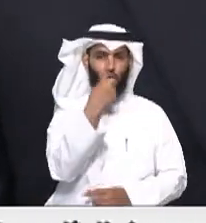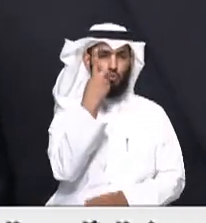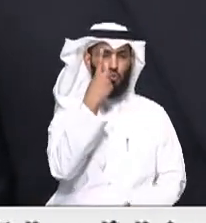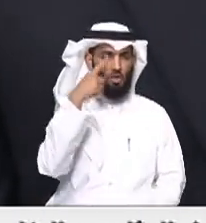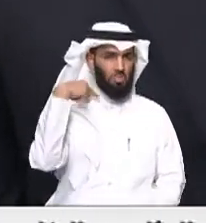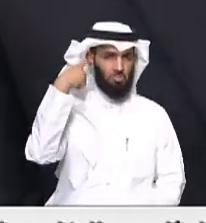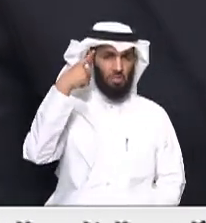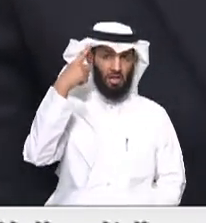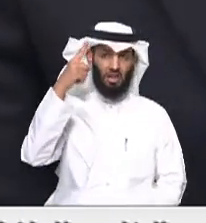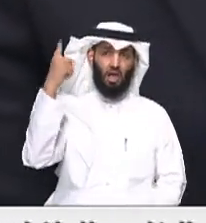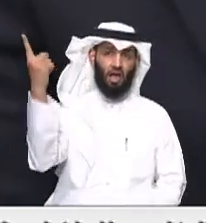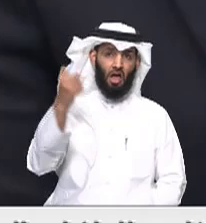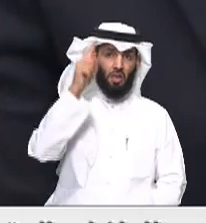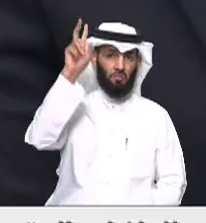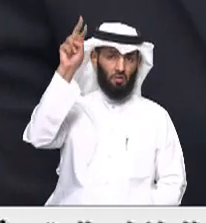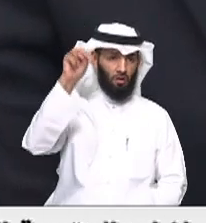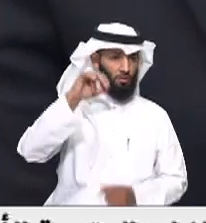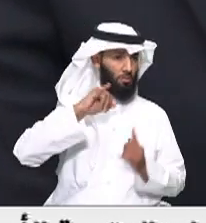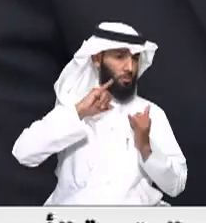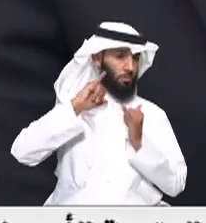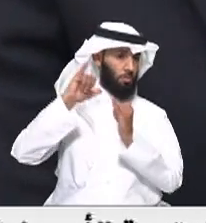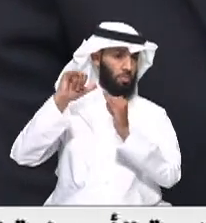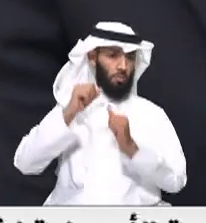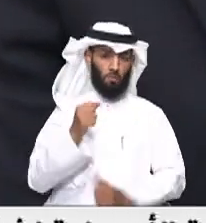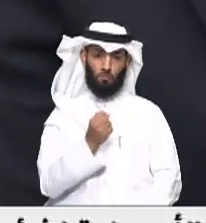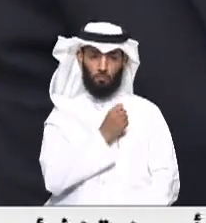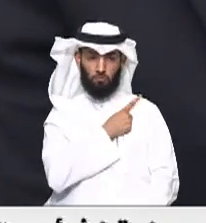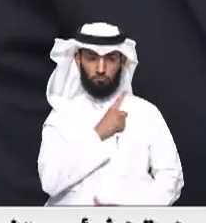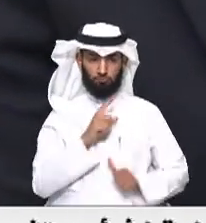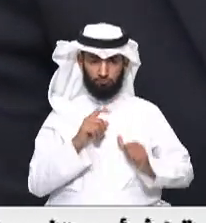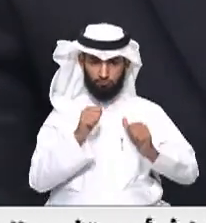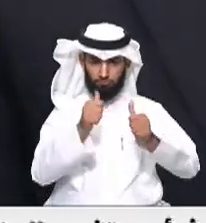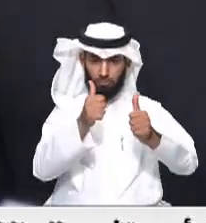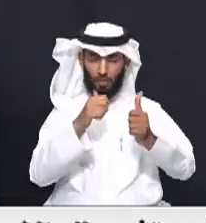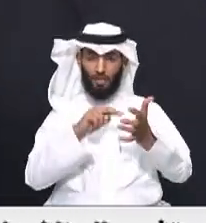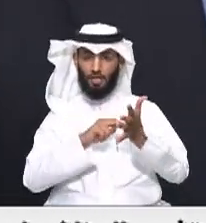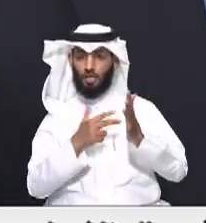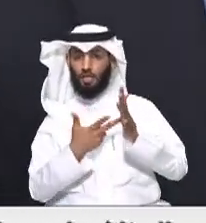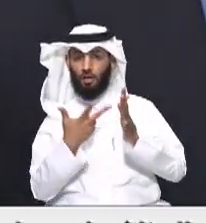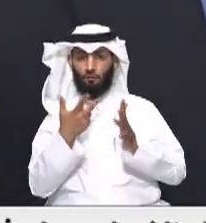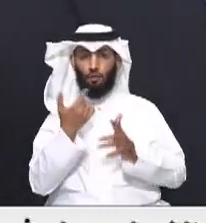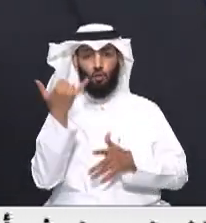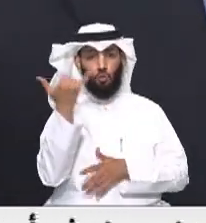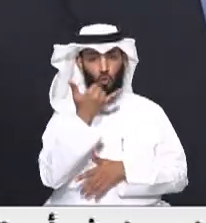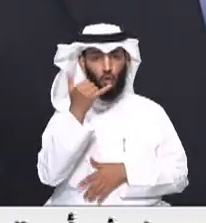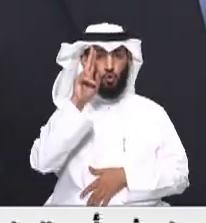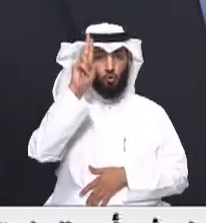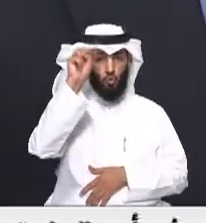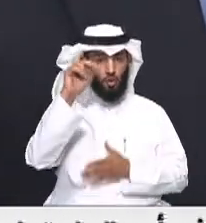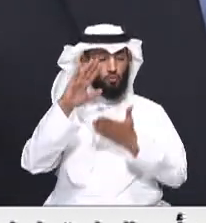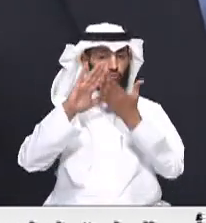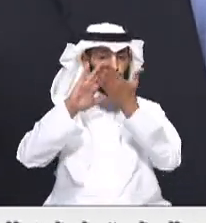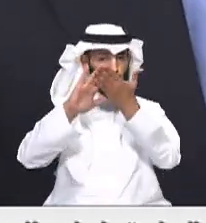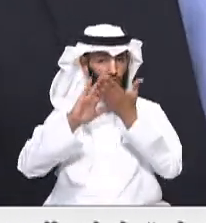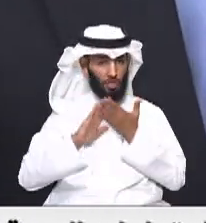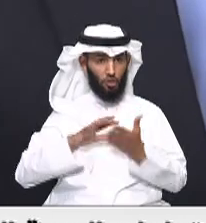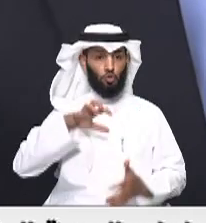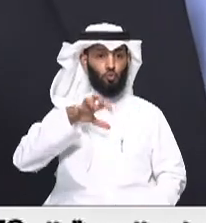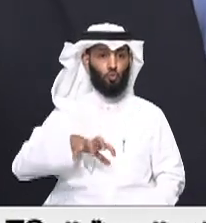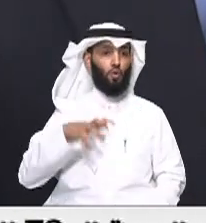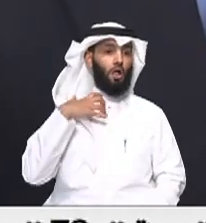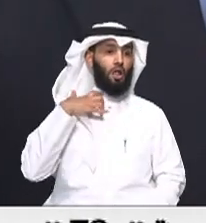دون أدنى شك لدعم هذه القضايا العربية في الشرق الأوسط، وكانت أيضا القضية السودانية حاضرة